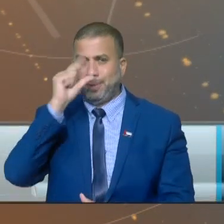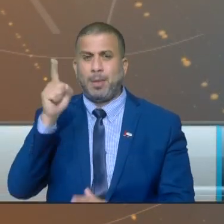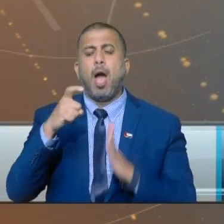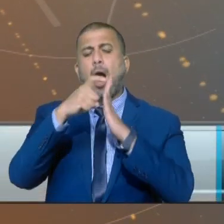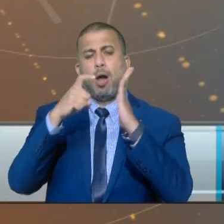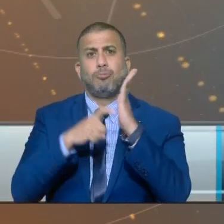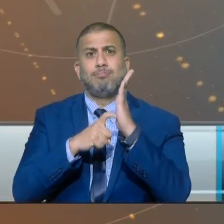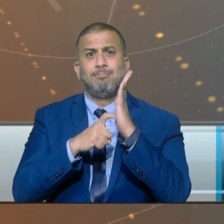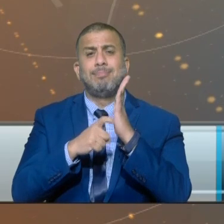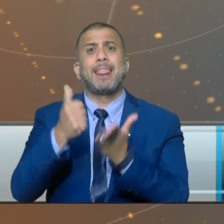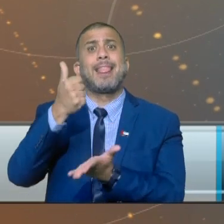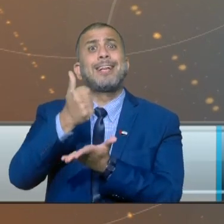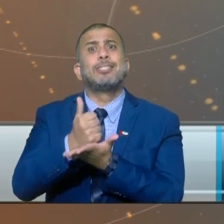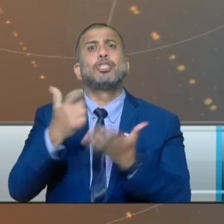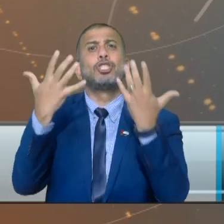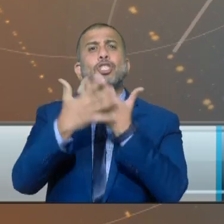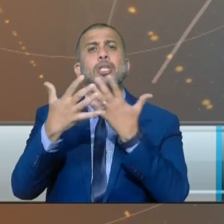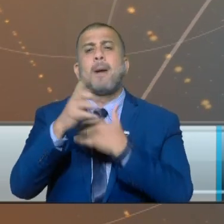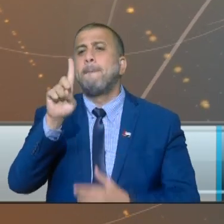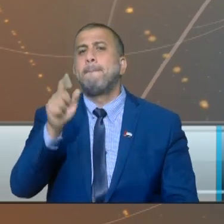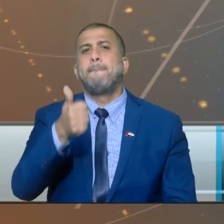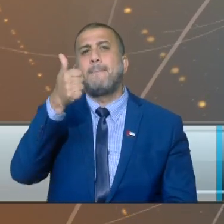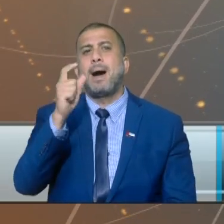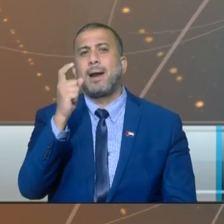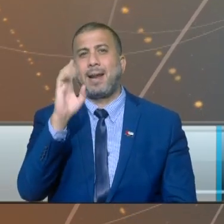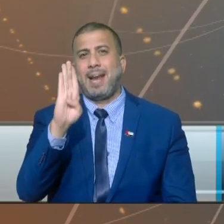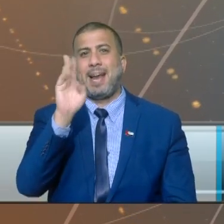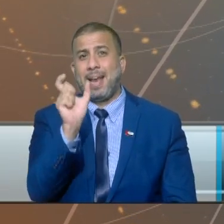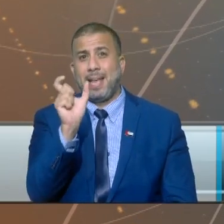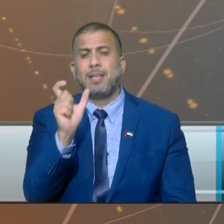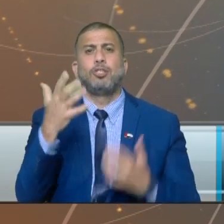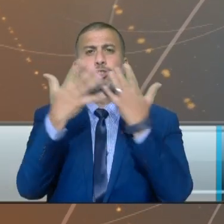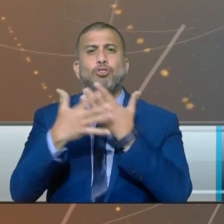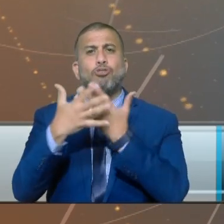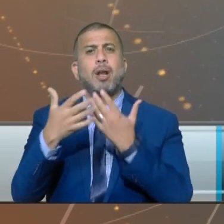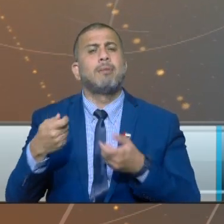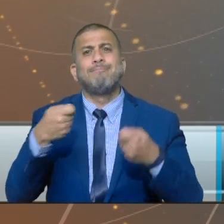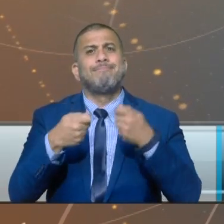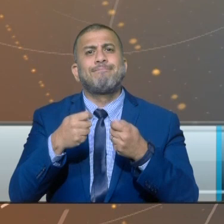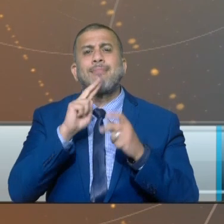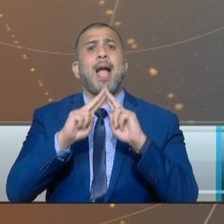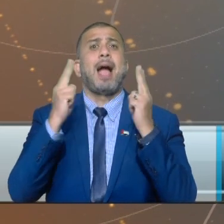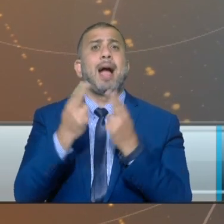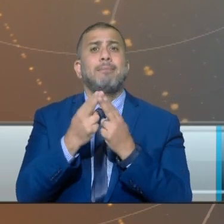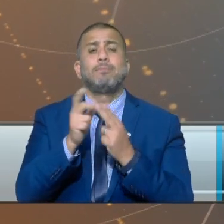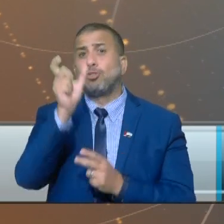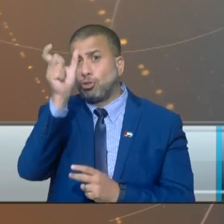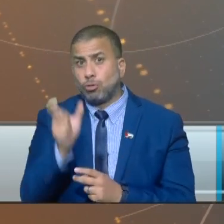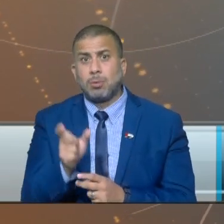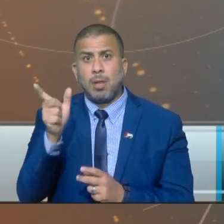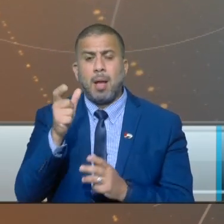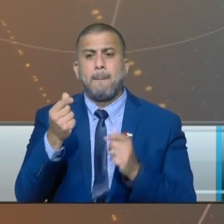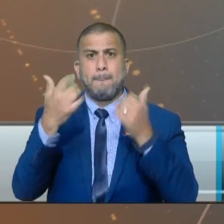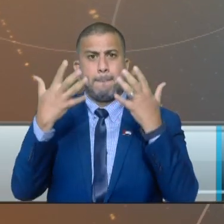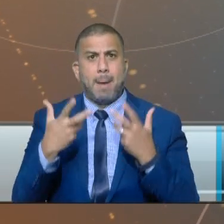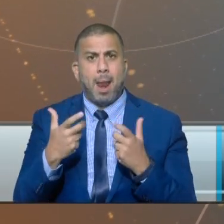دبي قانون تاسيس شركه باركن والذي نص على انها شركه مساهمه عامه تتمتع بالشخصيه